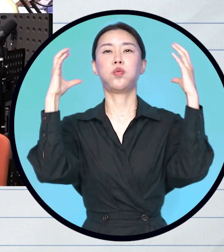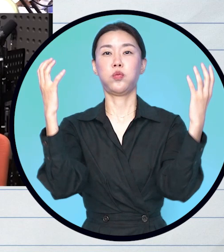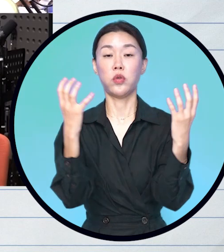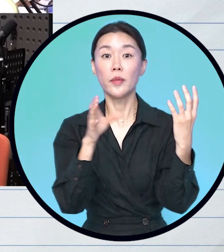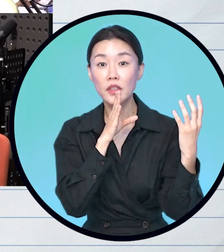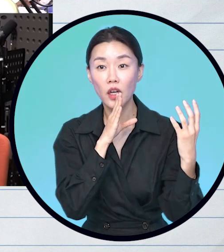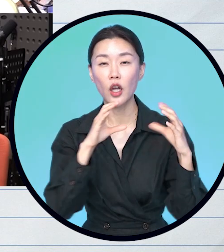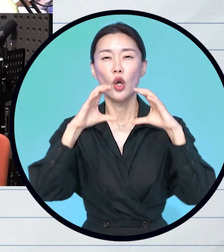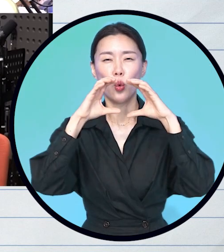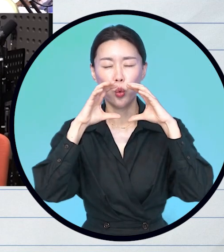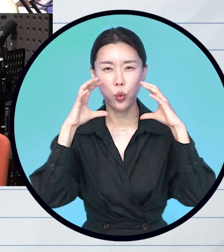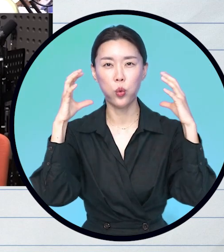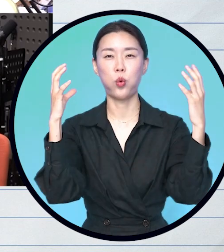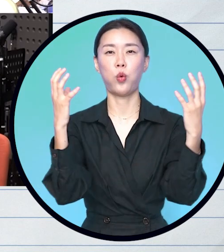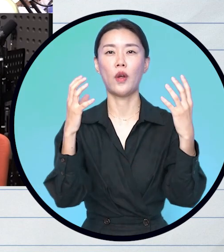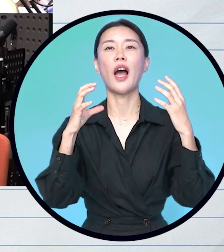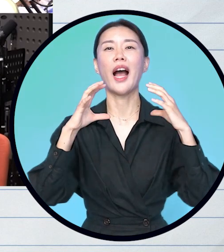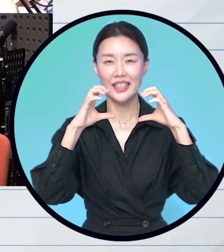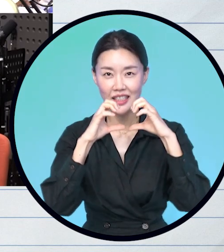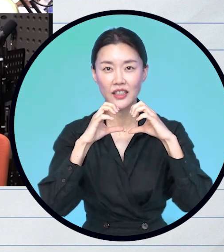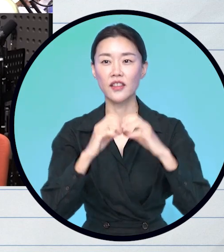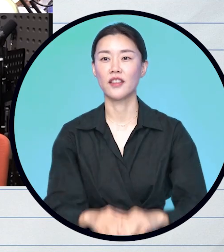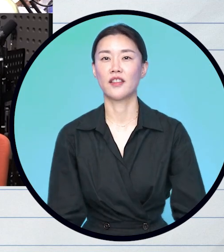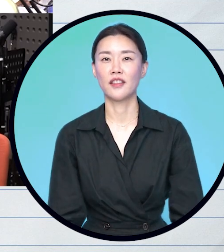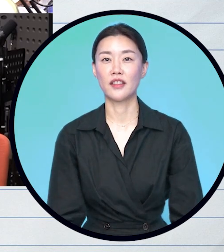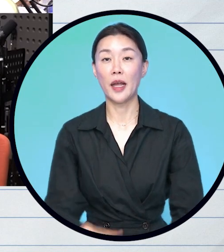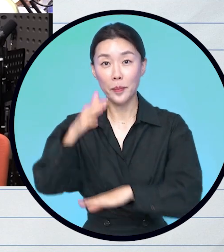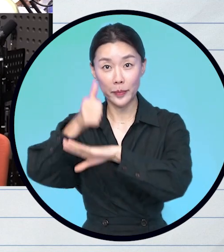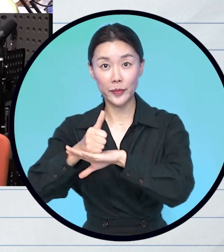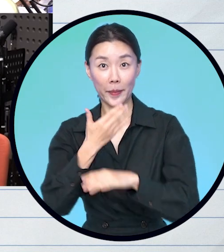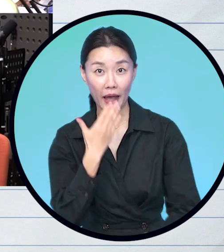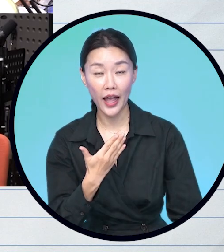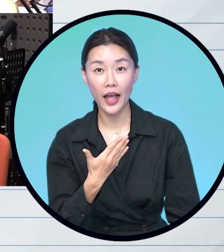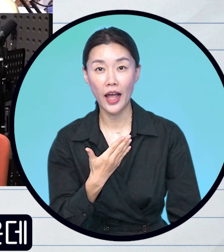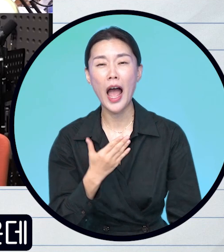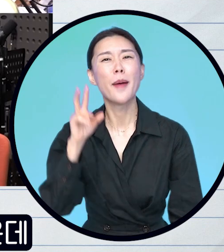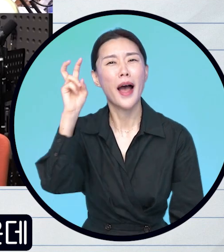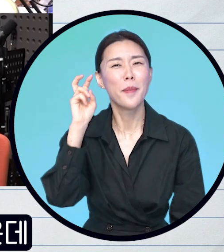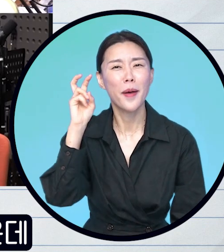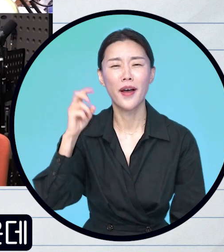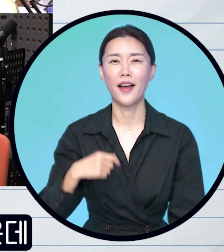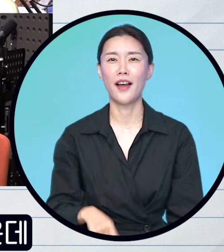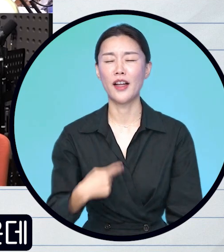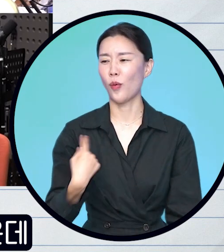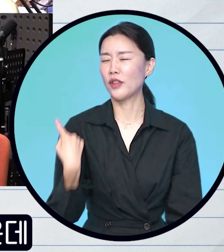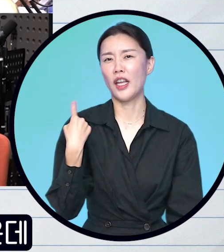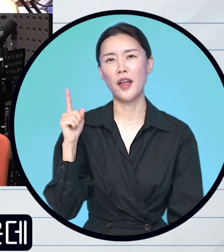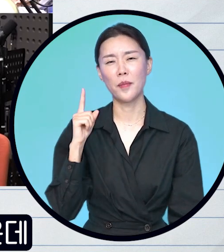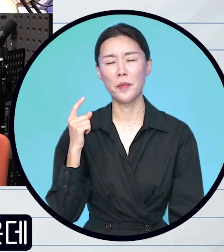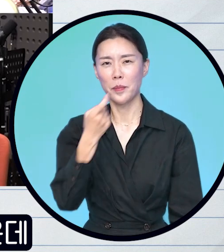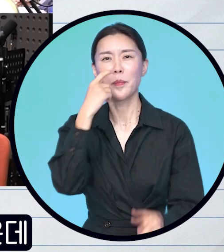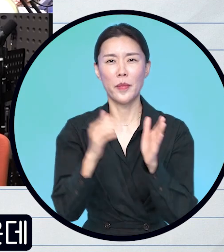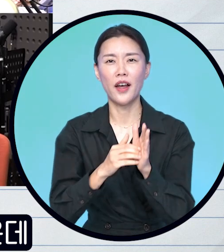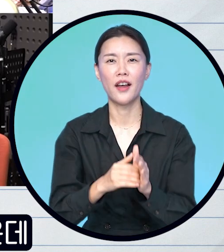맞아요. 이렇게 불어서 약간 앙 깨물어서 깨물 아트까지 가는 아마 그걸 거예요. 저도 어제 뭐 따끈따끈하게 배웠던